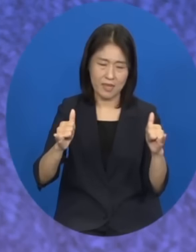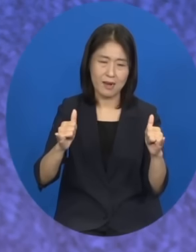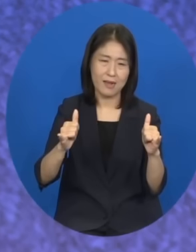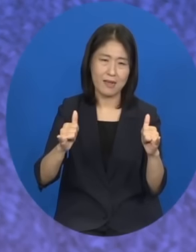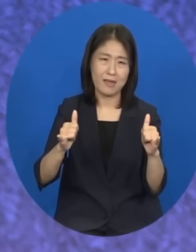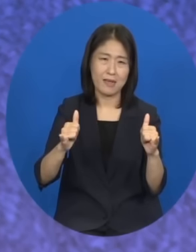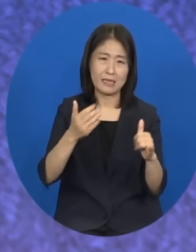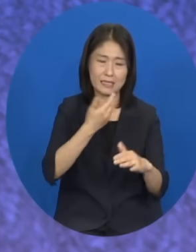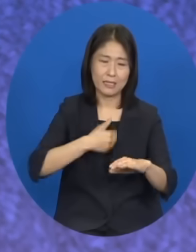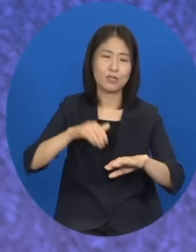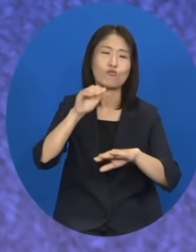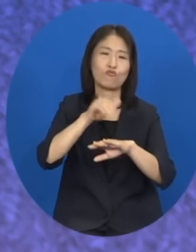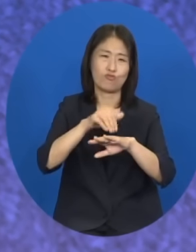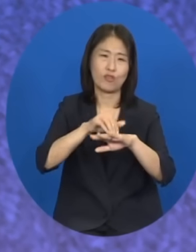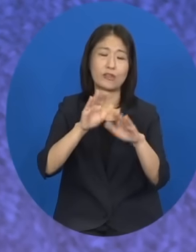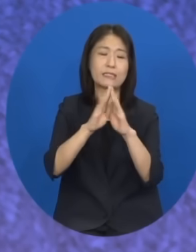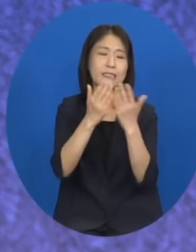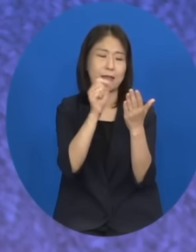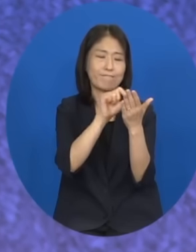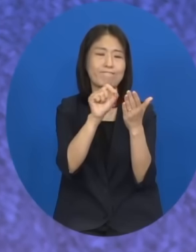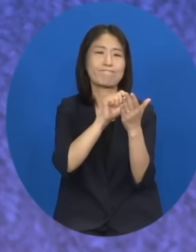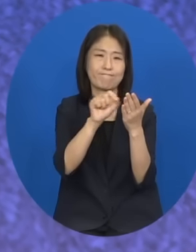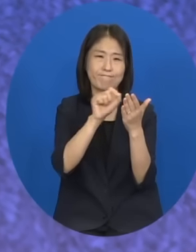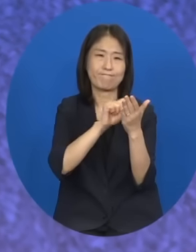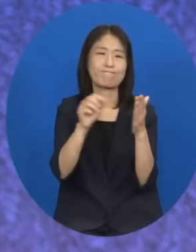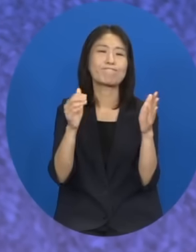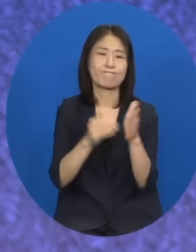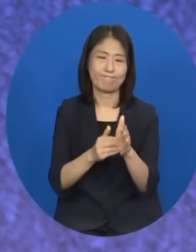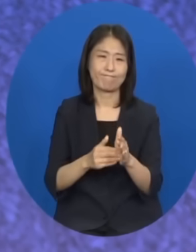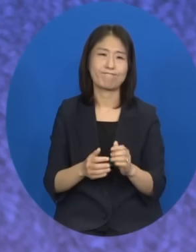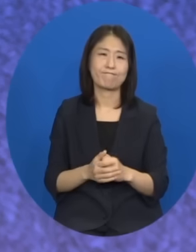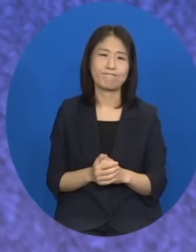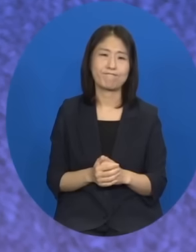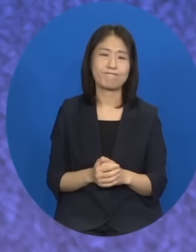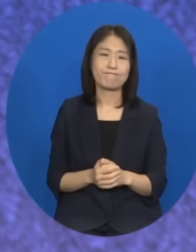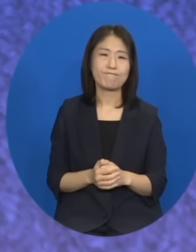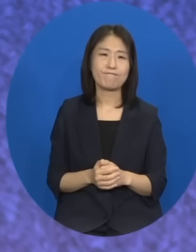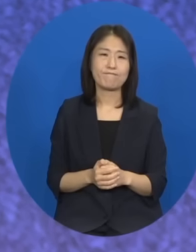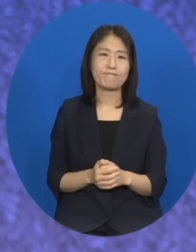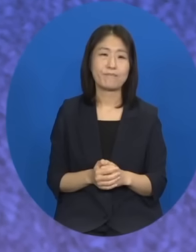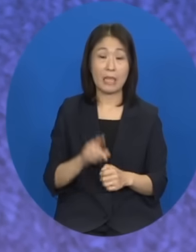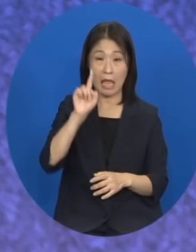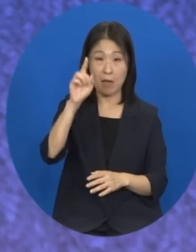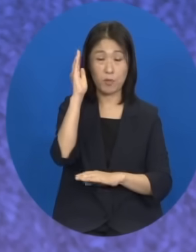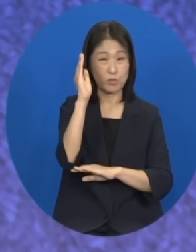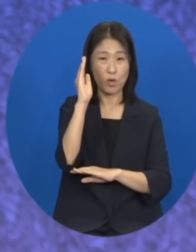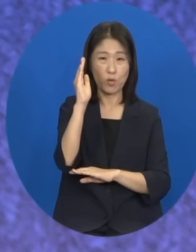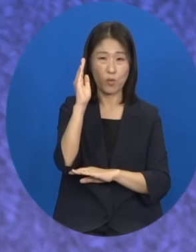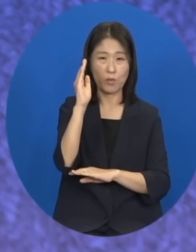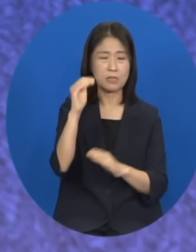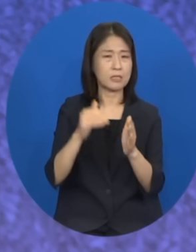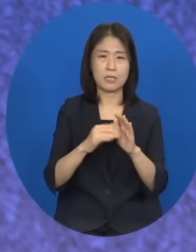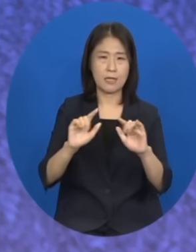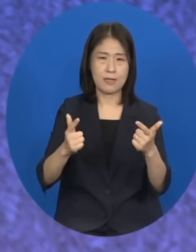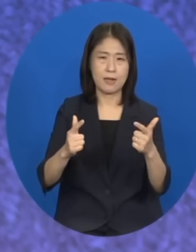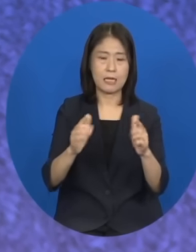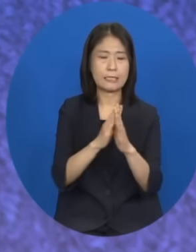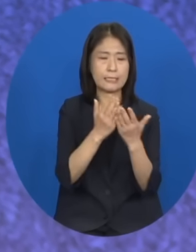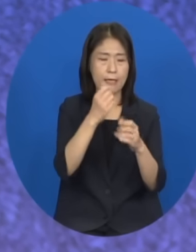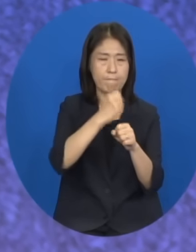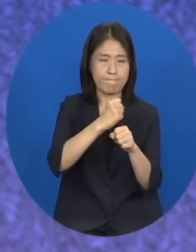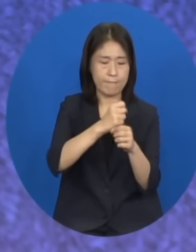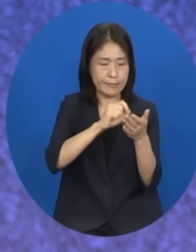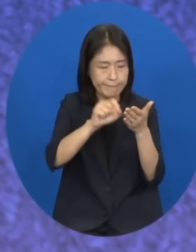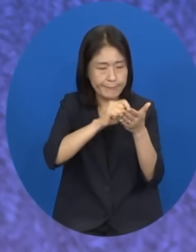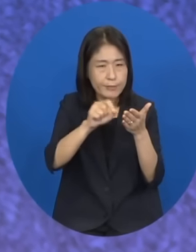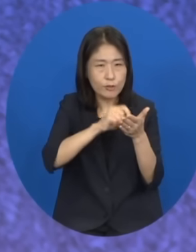문제가 아니라고 생각이 들어서 제자 훈련 교재로 만들어서 그것을 제가 목회하는 교회에서